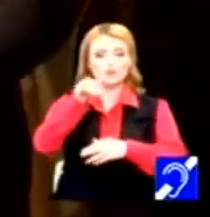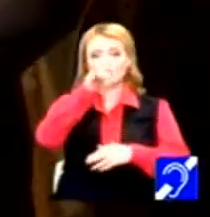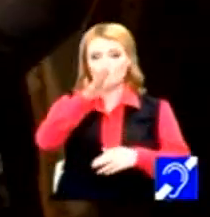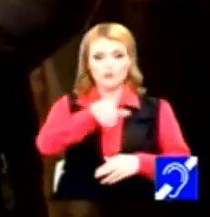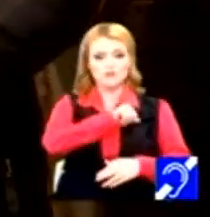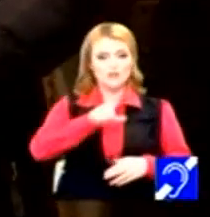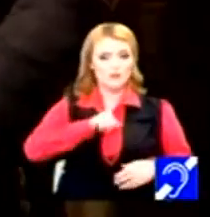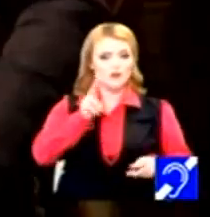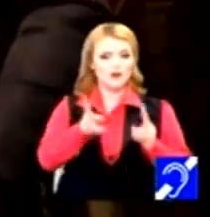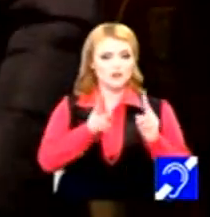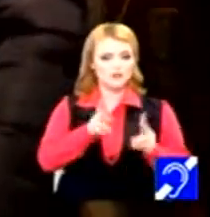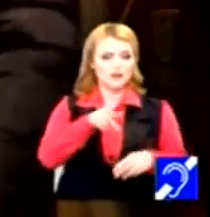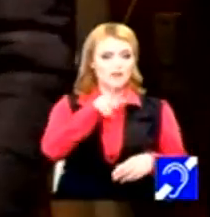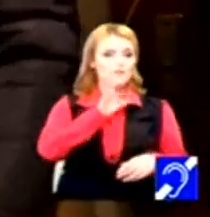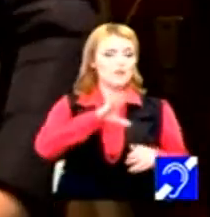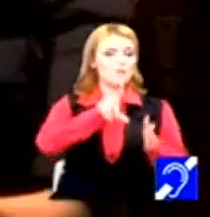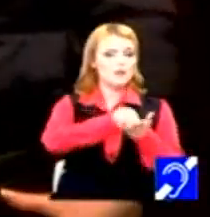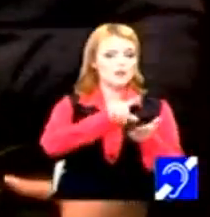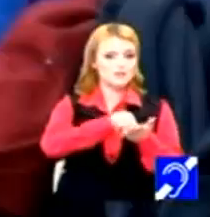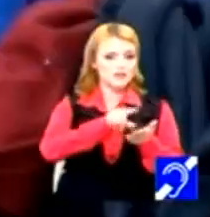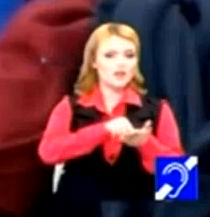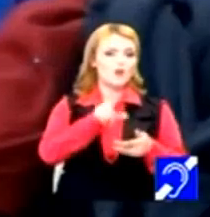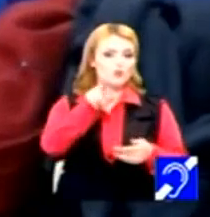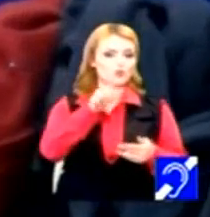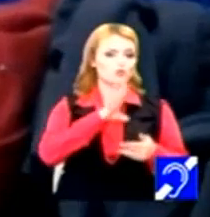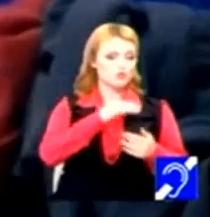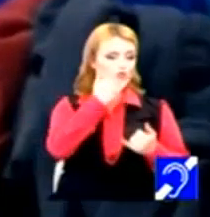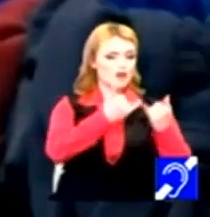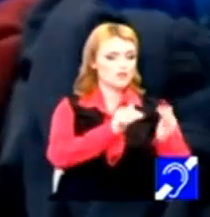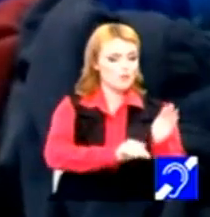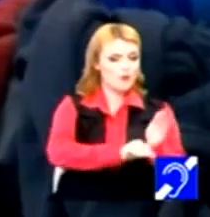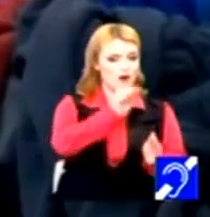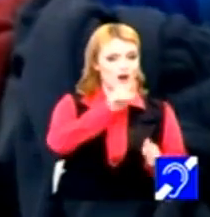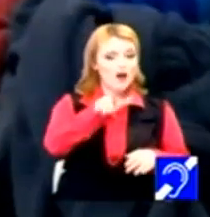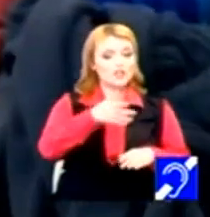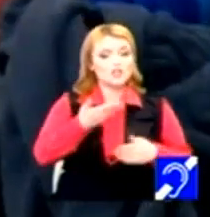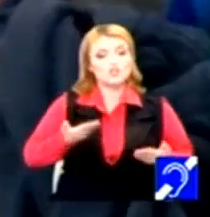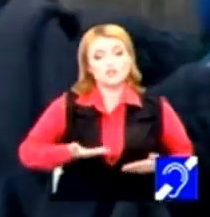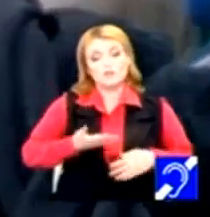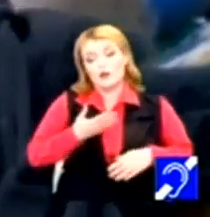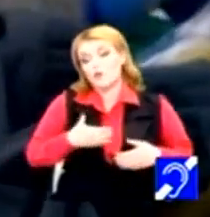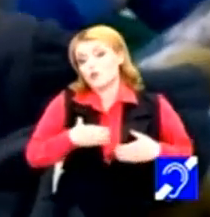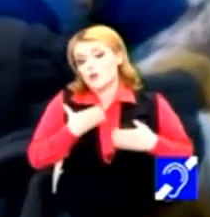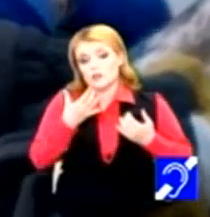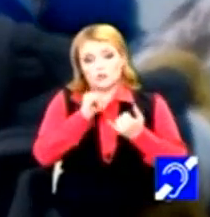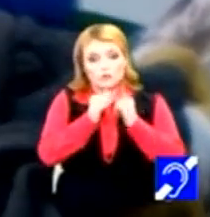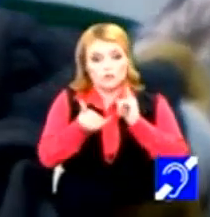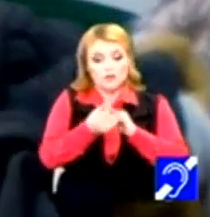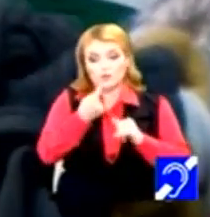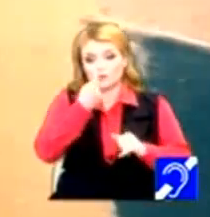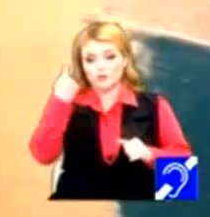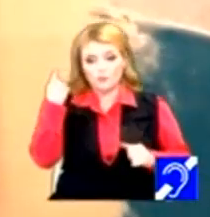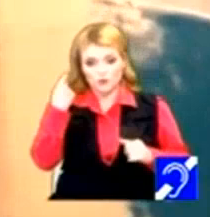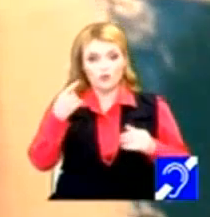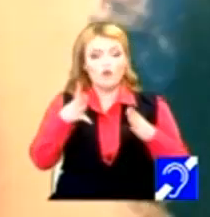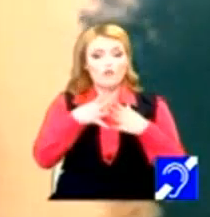cald. Maria Ursache este la pensie și mai are în grija sa un nepoțel. Trăiau într-o mizerie și sărăcie Lucie, dar recent o familie din sat